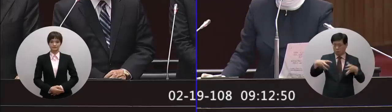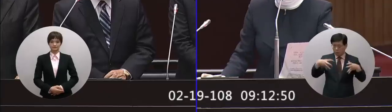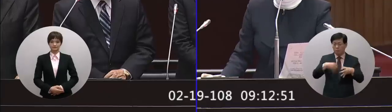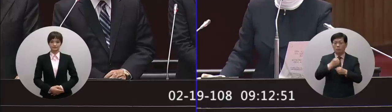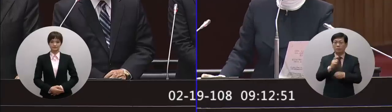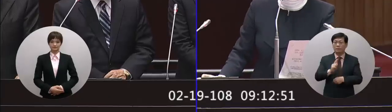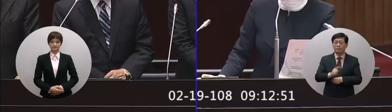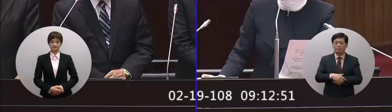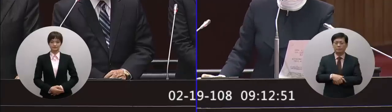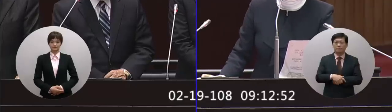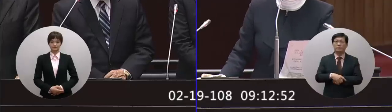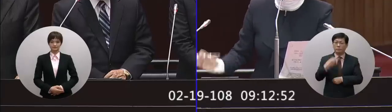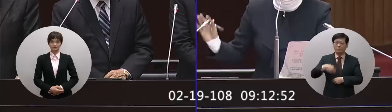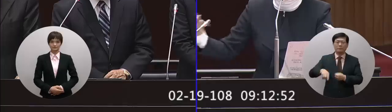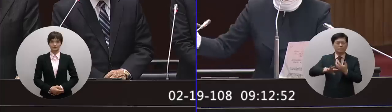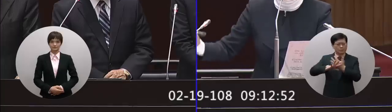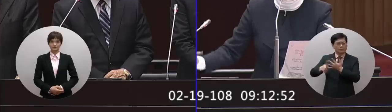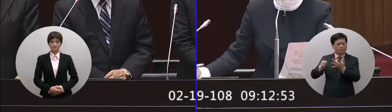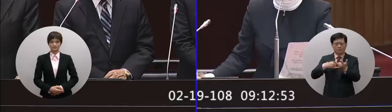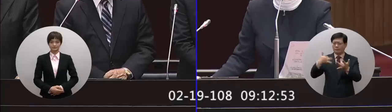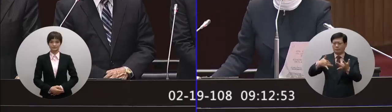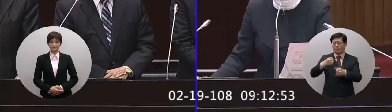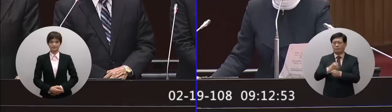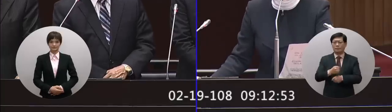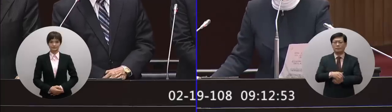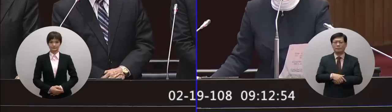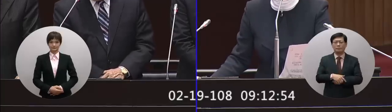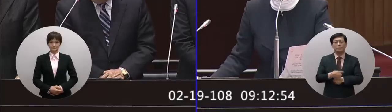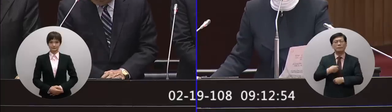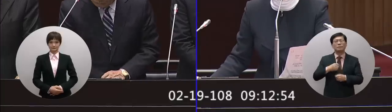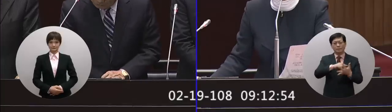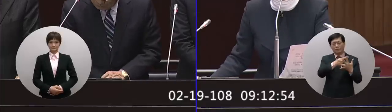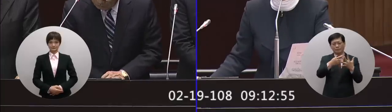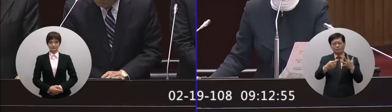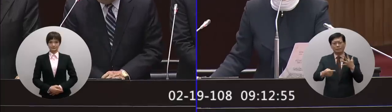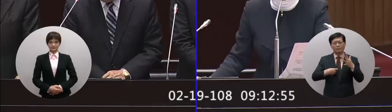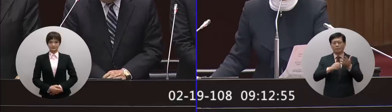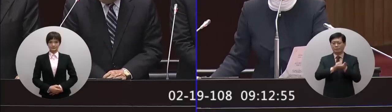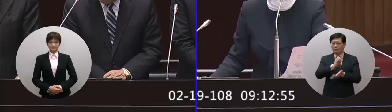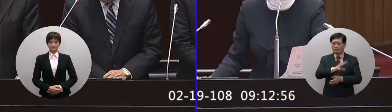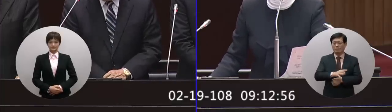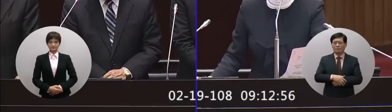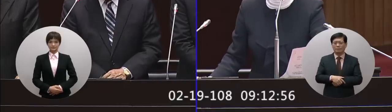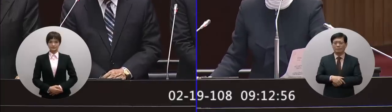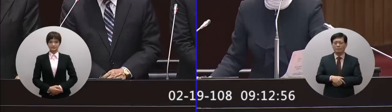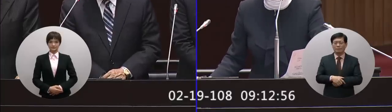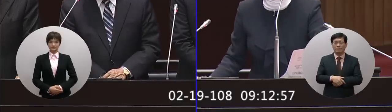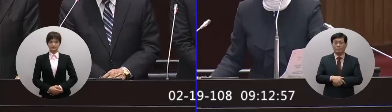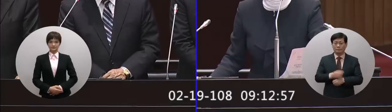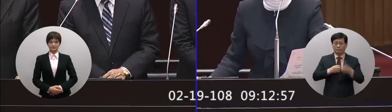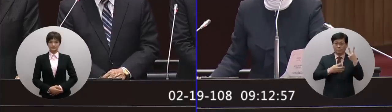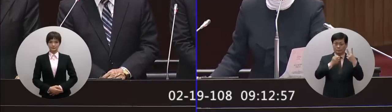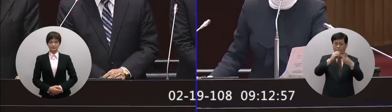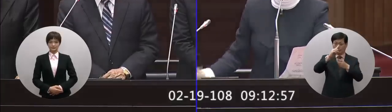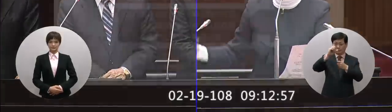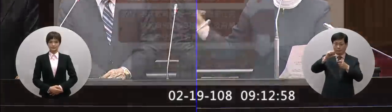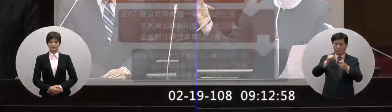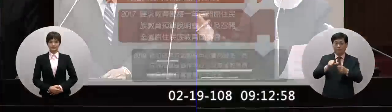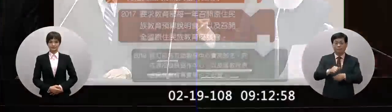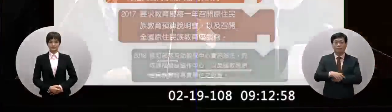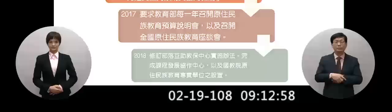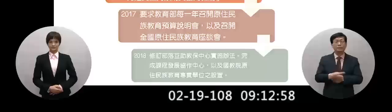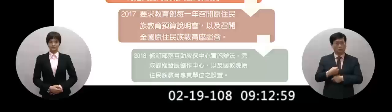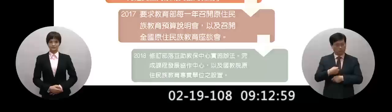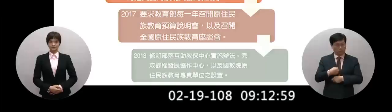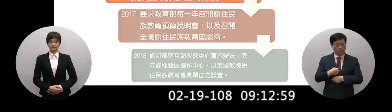事情，我们还有哪些事情没有做到的，我来一一来跟院长您来说明。我们在2015年，